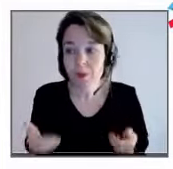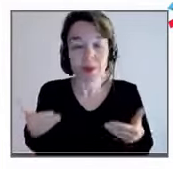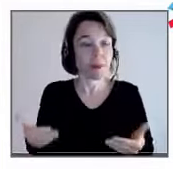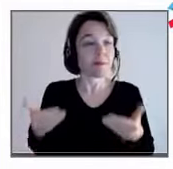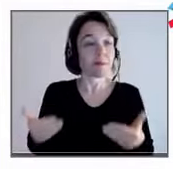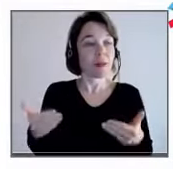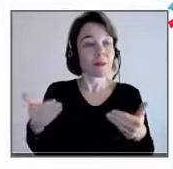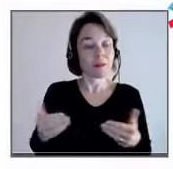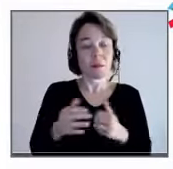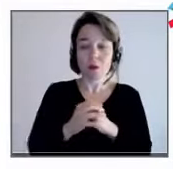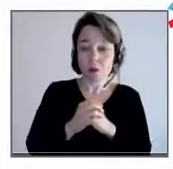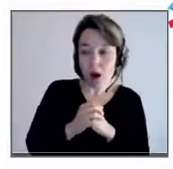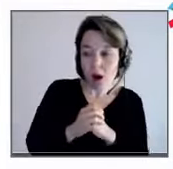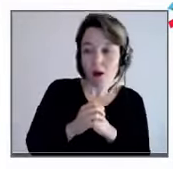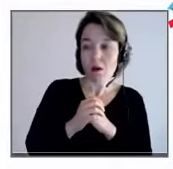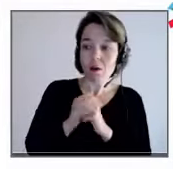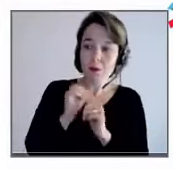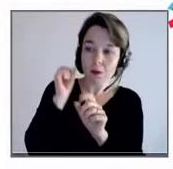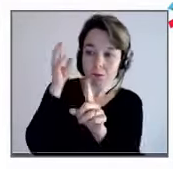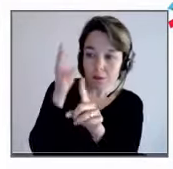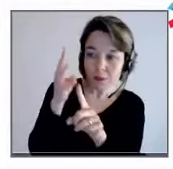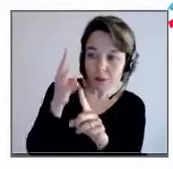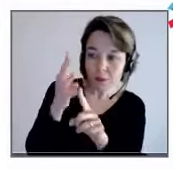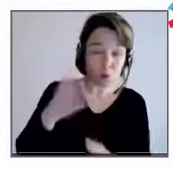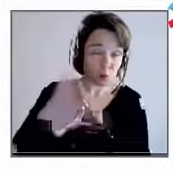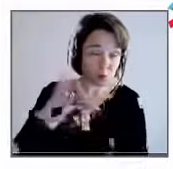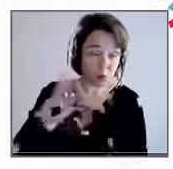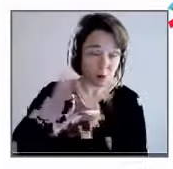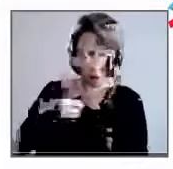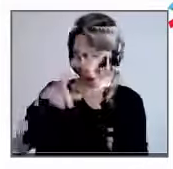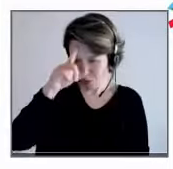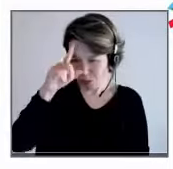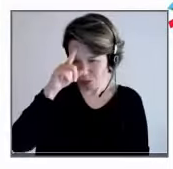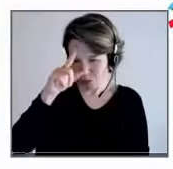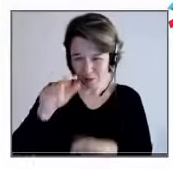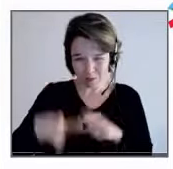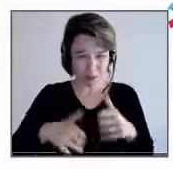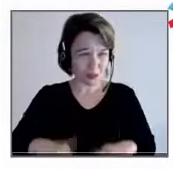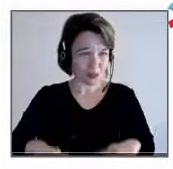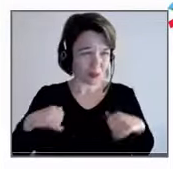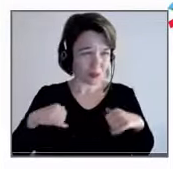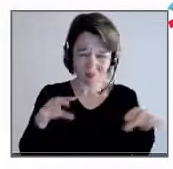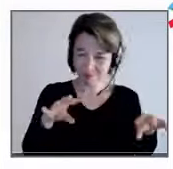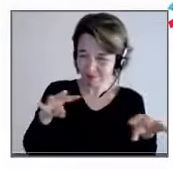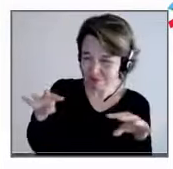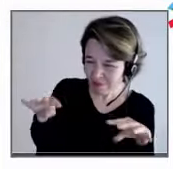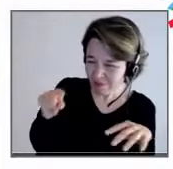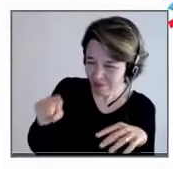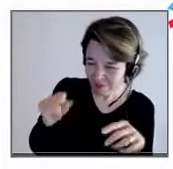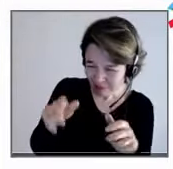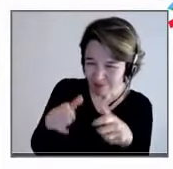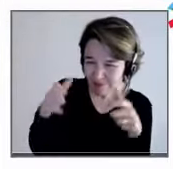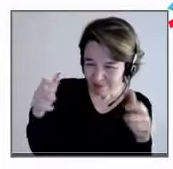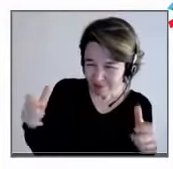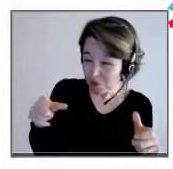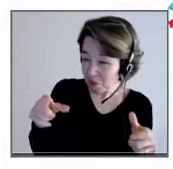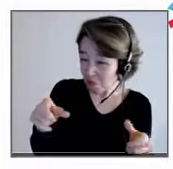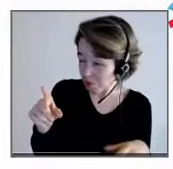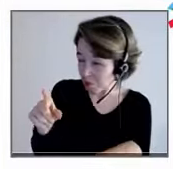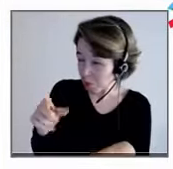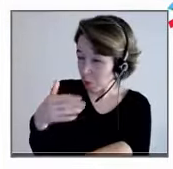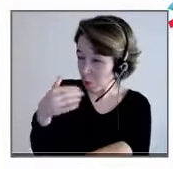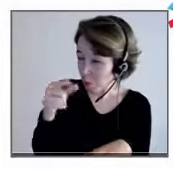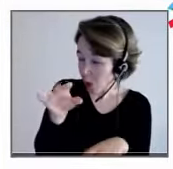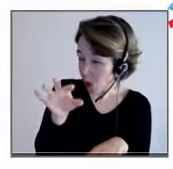'être aux missions, c'est parce qu'elle n'arrive pas à recruter et que les plus jeunes se disent pourquoi j'irai bosser dans cette boîte-là plutôt que dans telle autre, c'est parce que celle-ci, elle répond à une raison d'être qui me parle